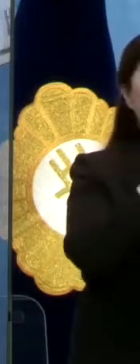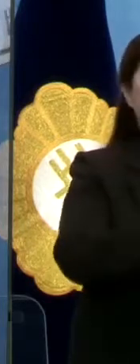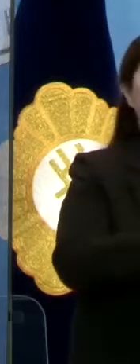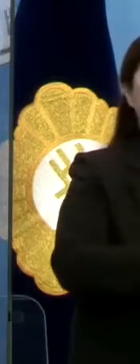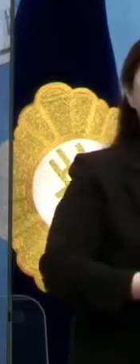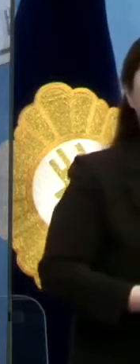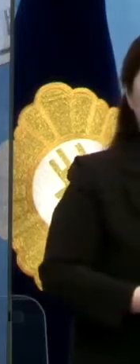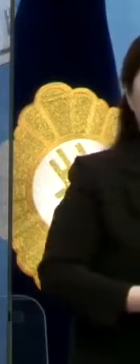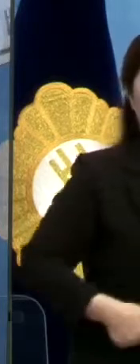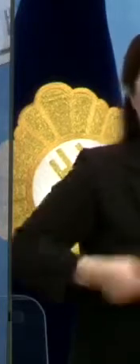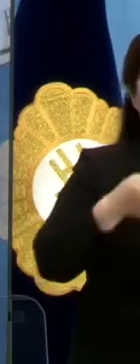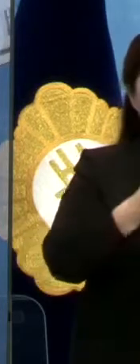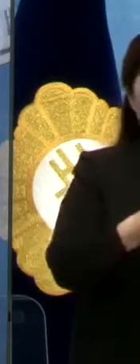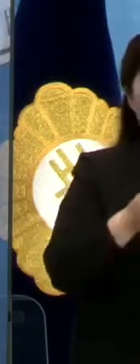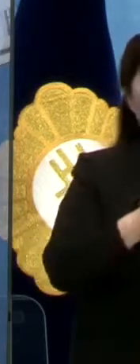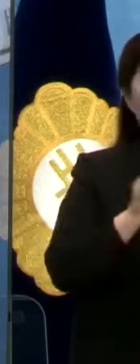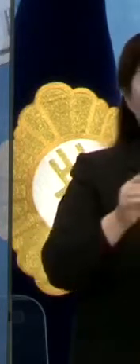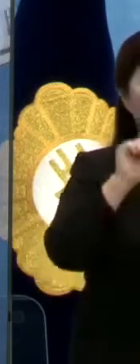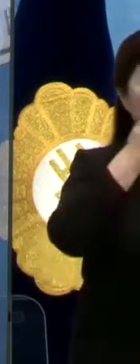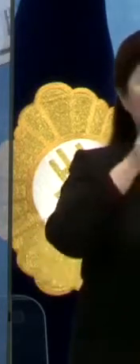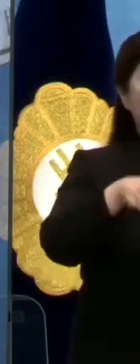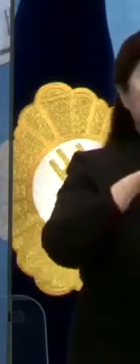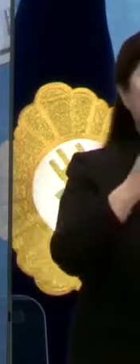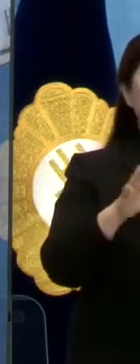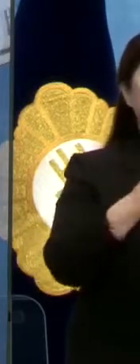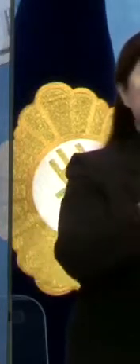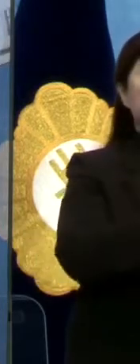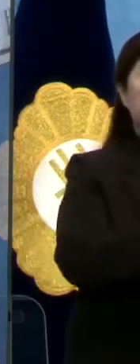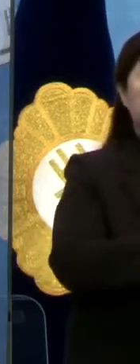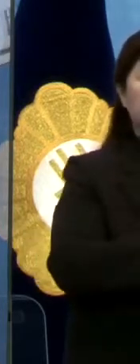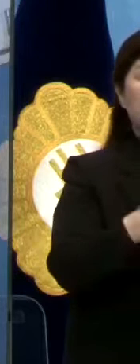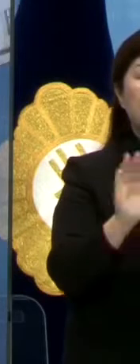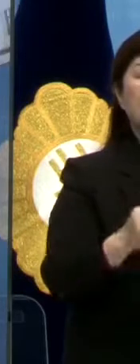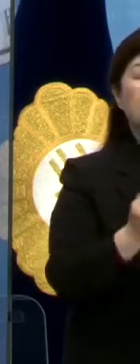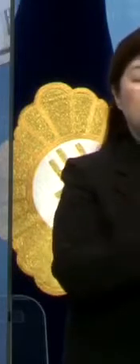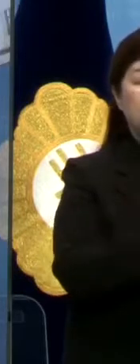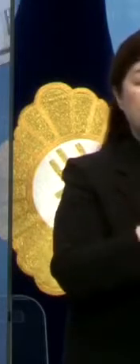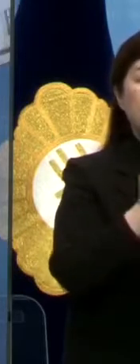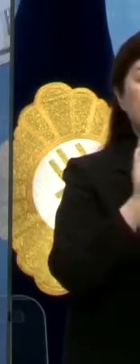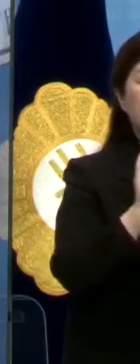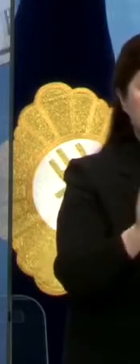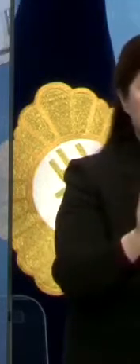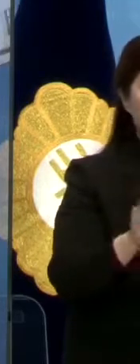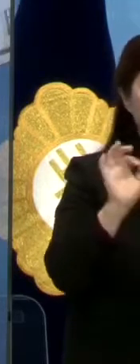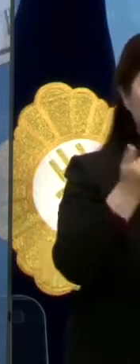그 이후에 이 지사가 국무총리가 된 뒤에는 범국민 추진위원장으로 김항식 전